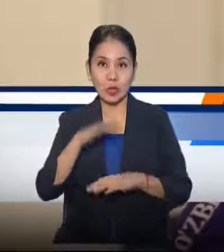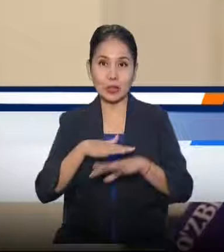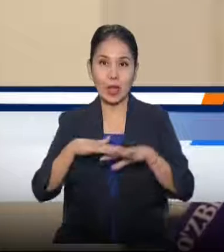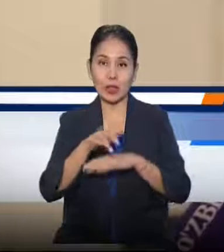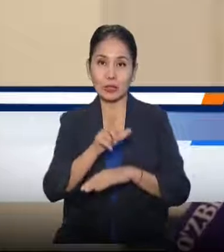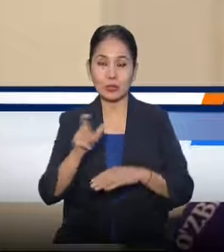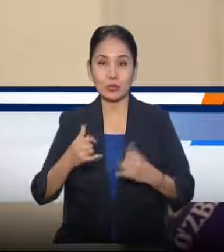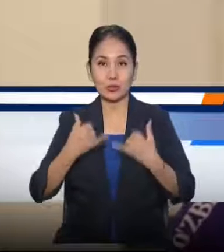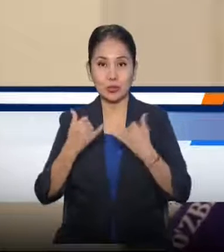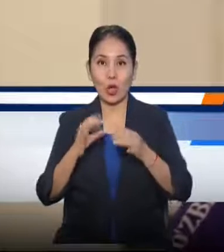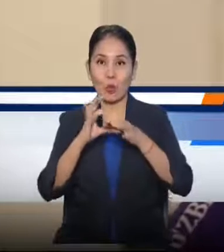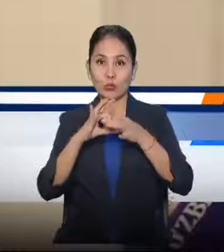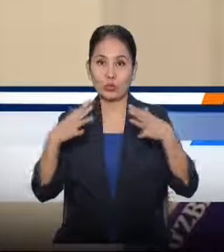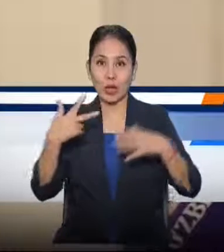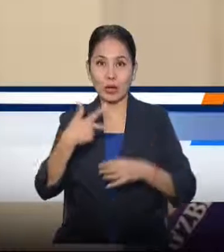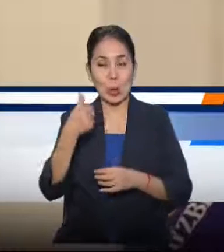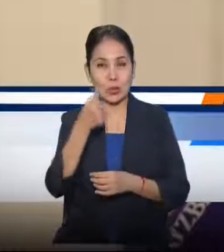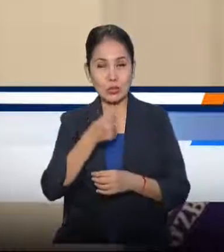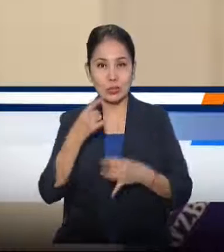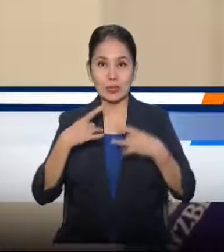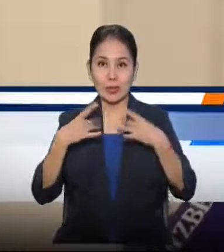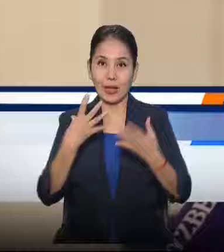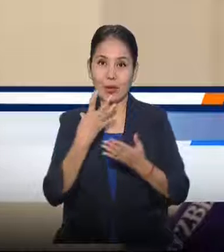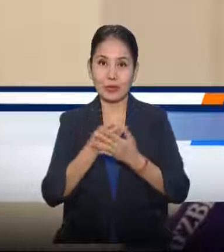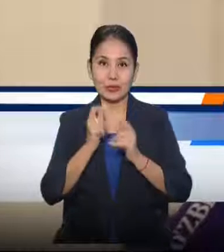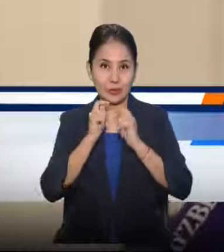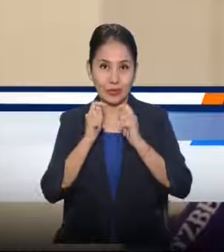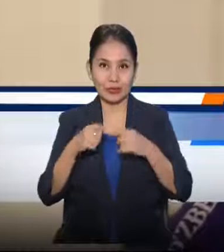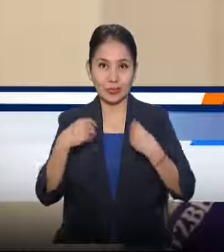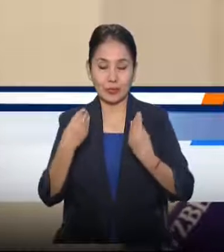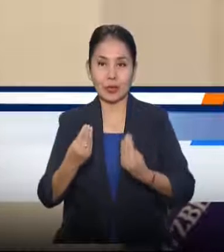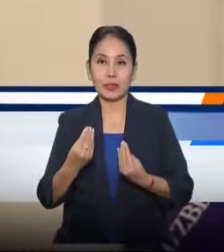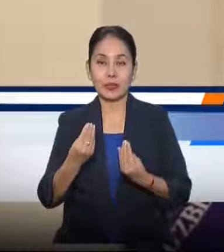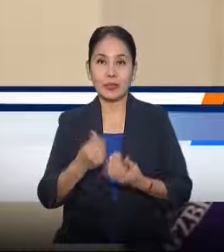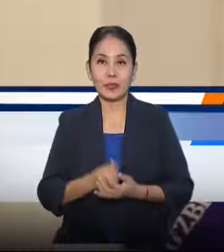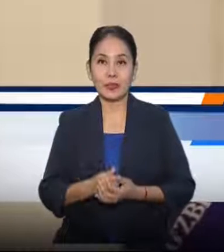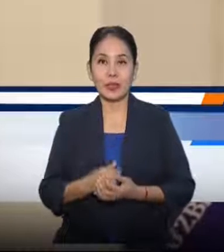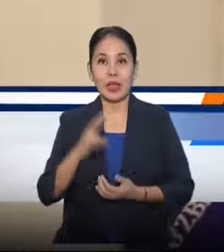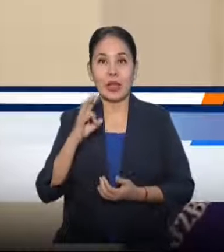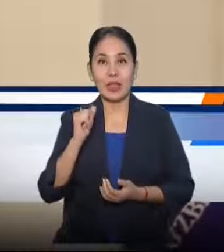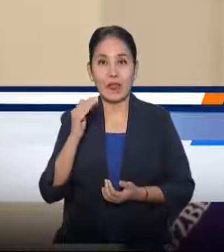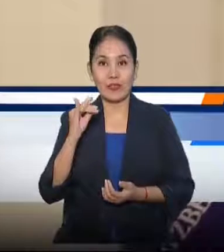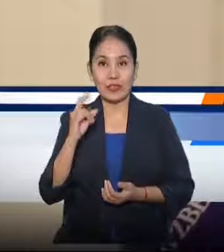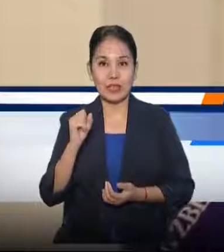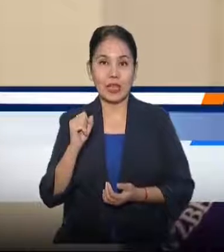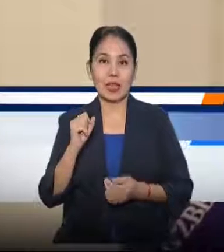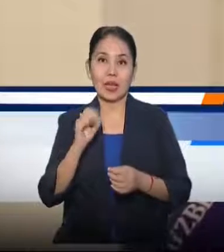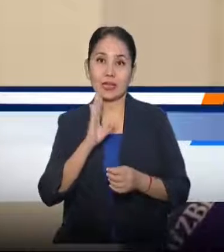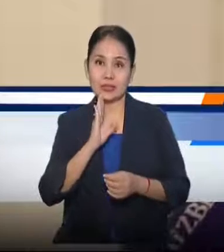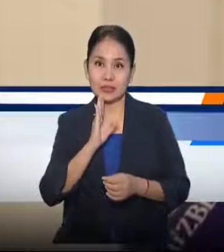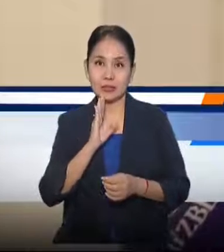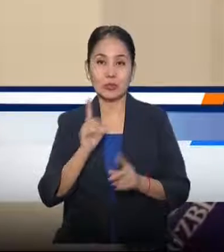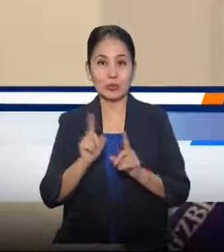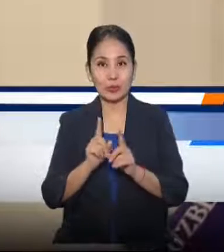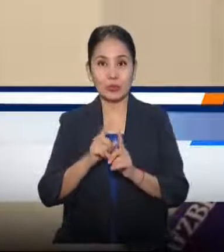shu mustaqilligimizni 30 yilligina o'zining sovg'asini qildi. Mana keyin Nafisa Sheripboyeva qizimiz